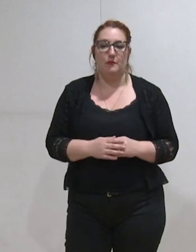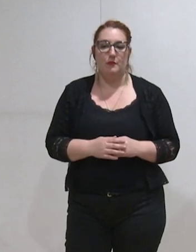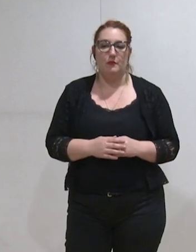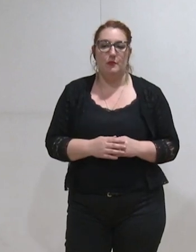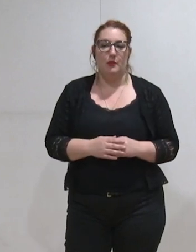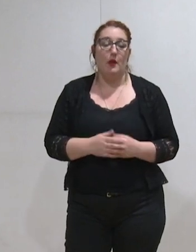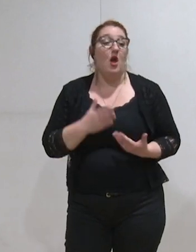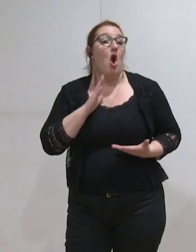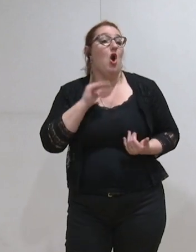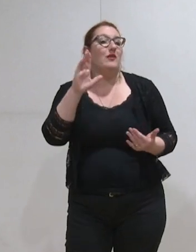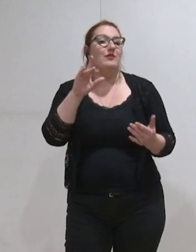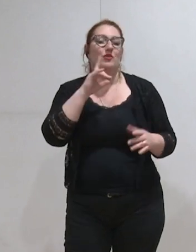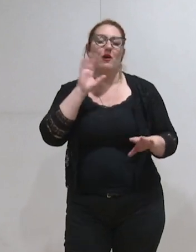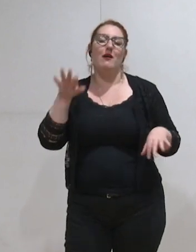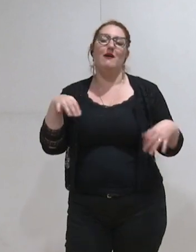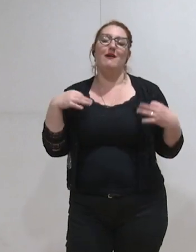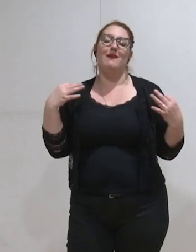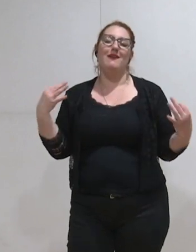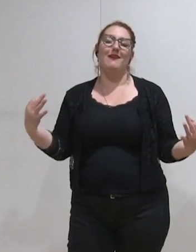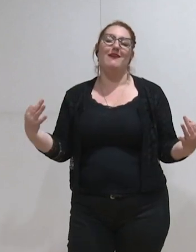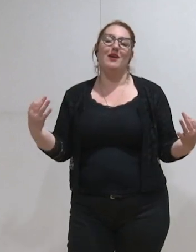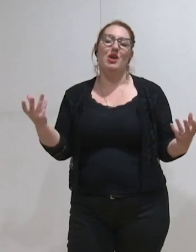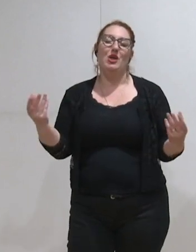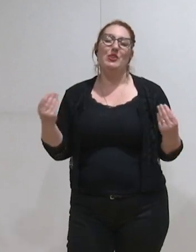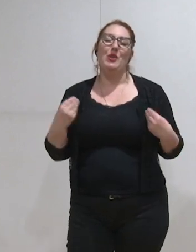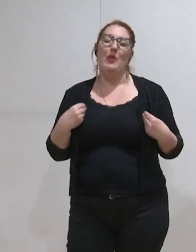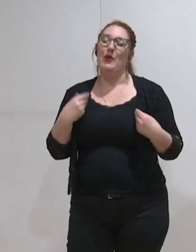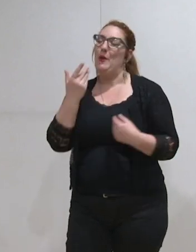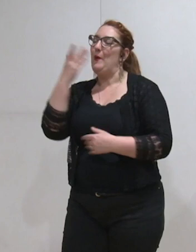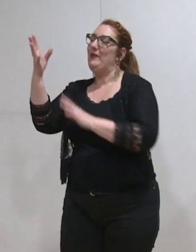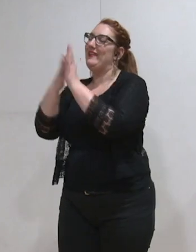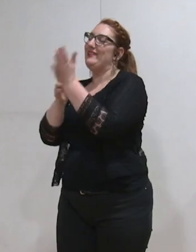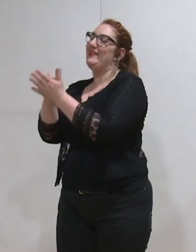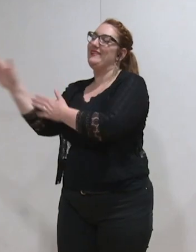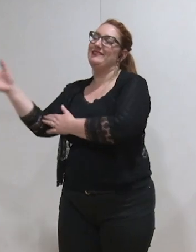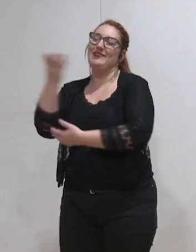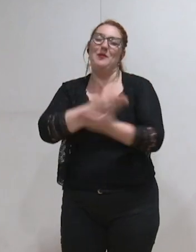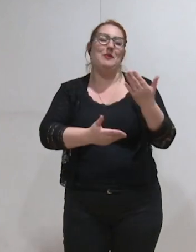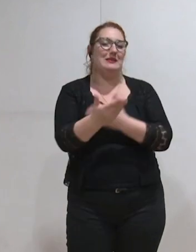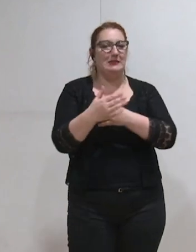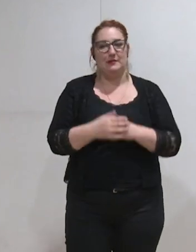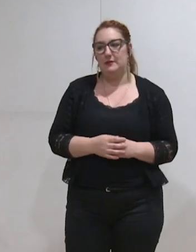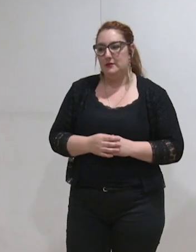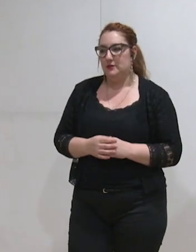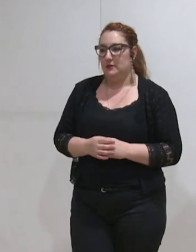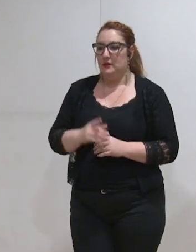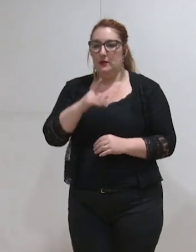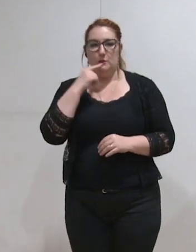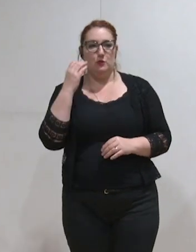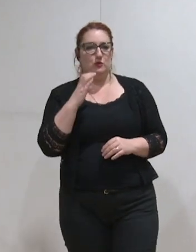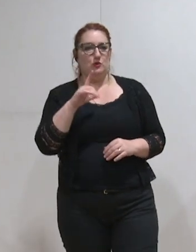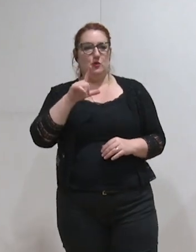béatitude Vienne remplacer tous les autres critères monsieur clouer merci Monsieur le